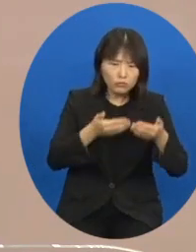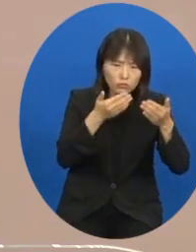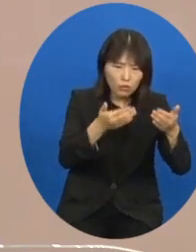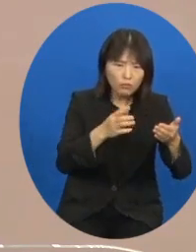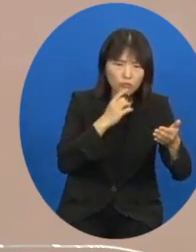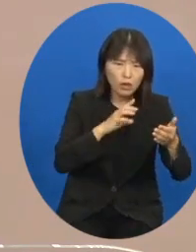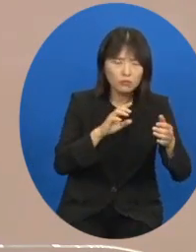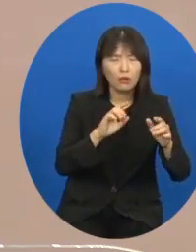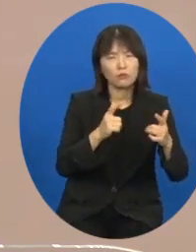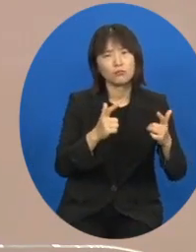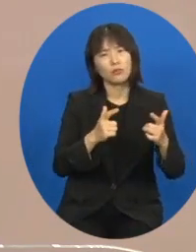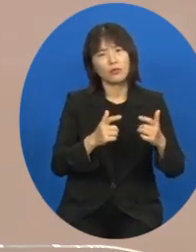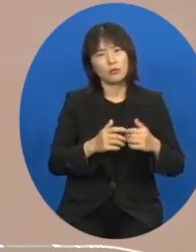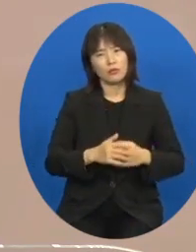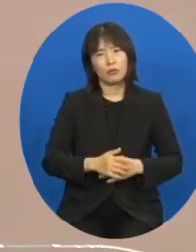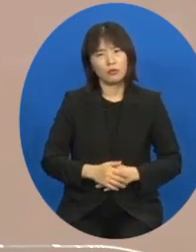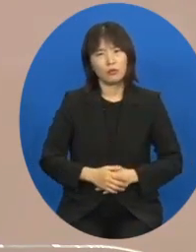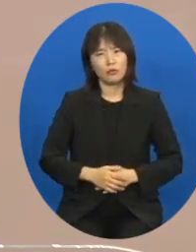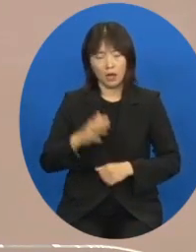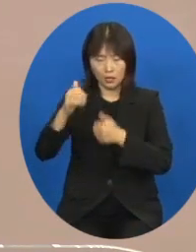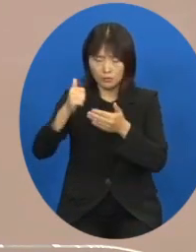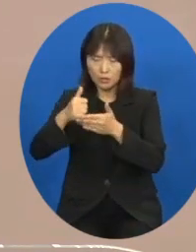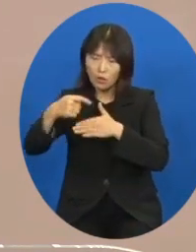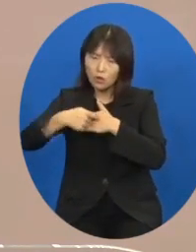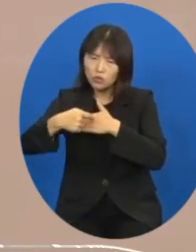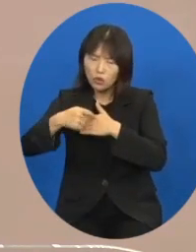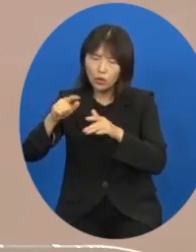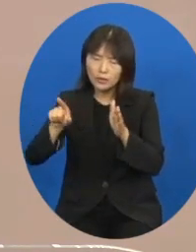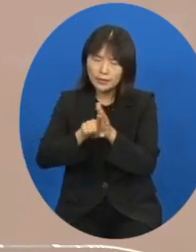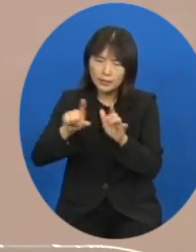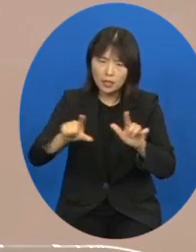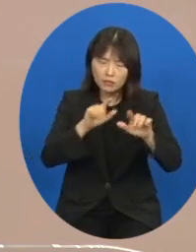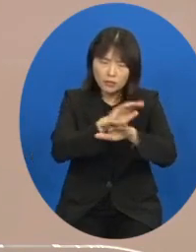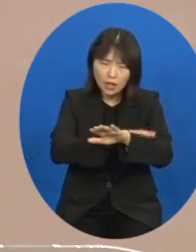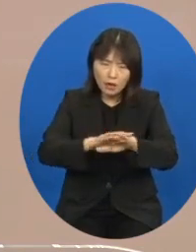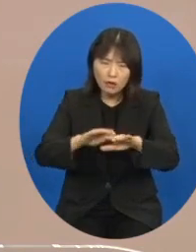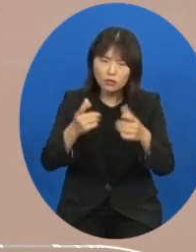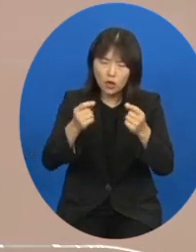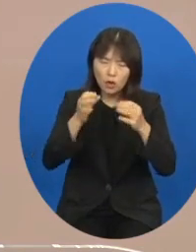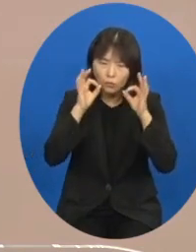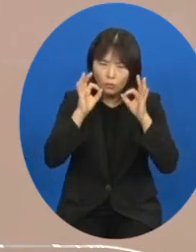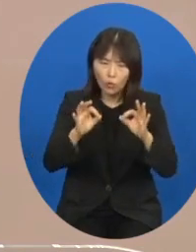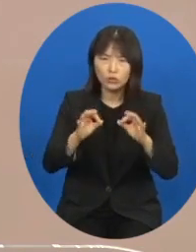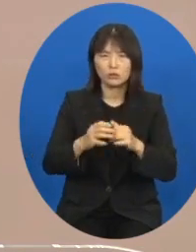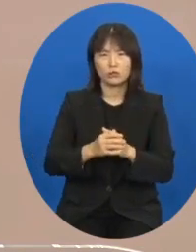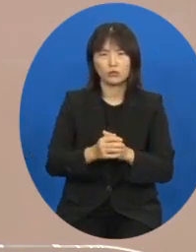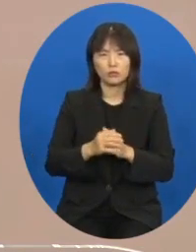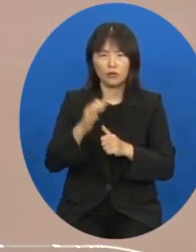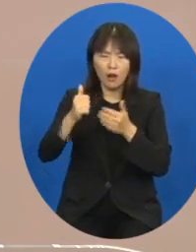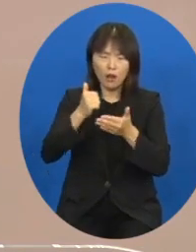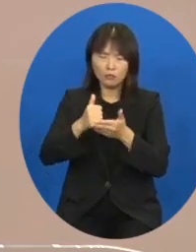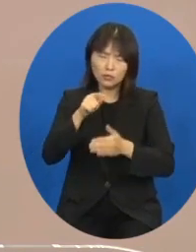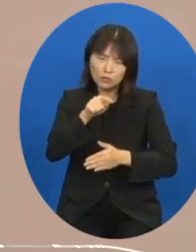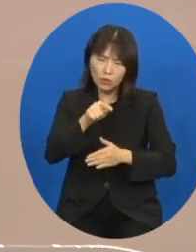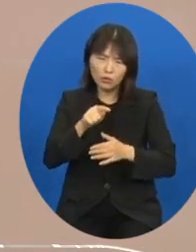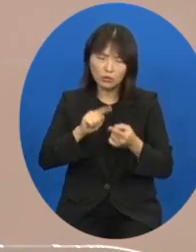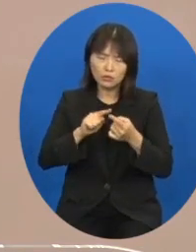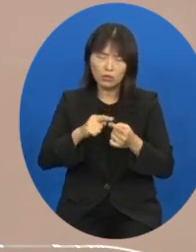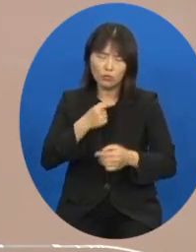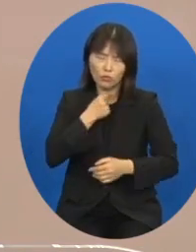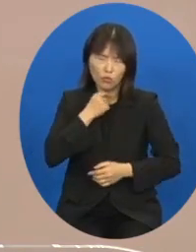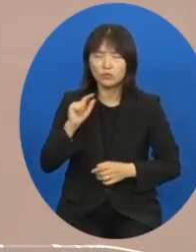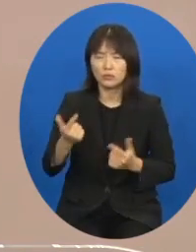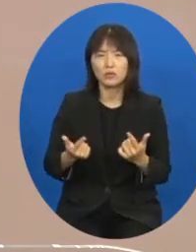게 아니구나. 하나님께서 겉으로 신앙생활 잘하는 것처럼 보이는 것, 하나님은 절대로 그것을 원하는